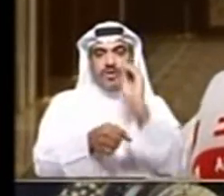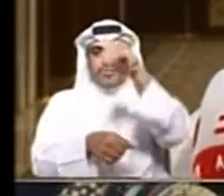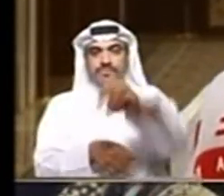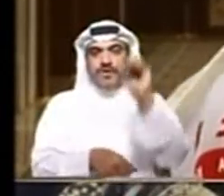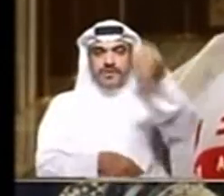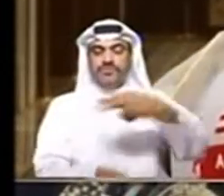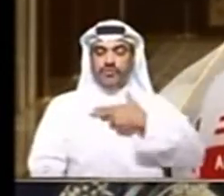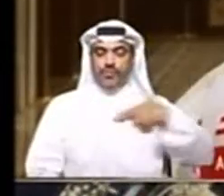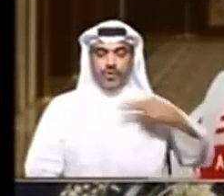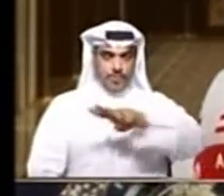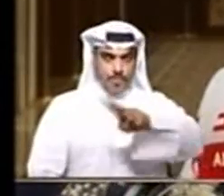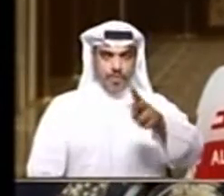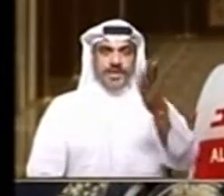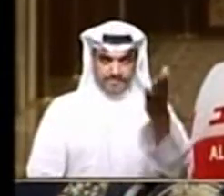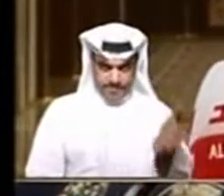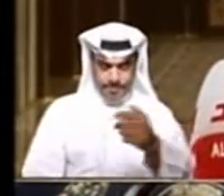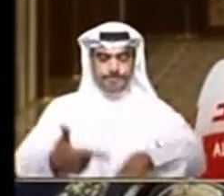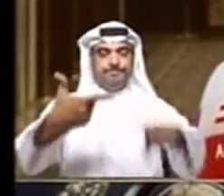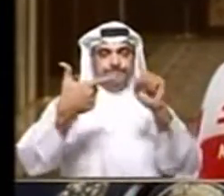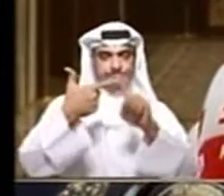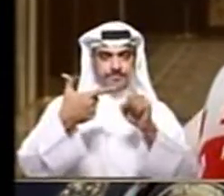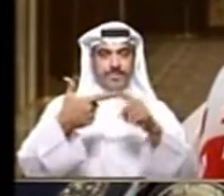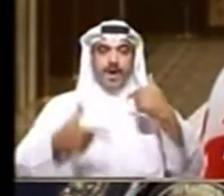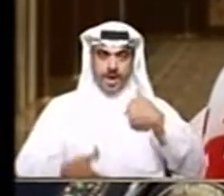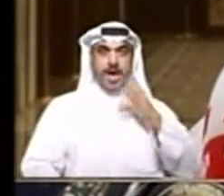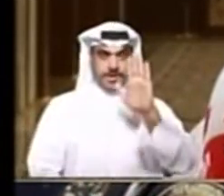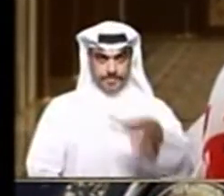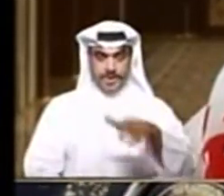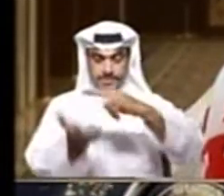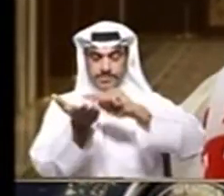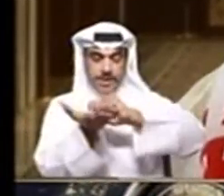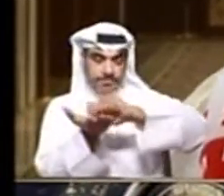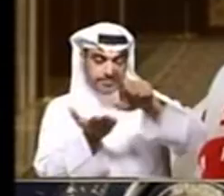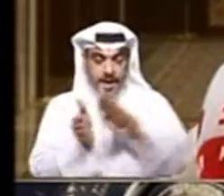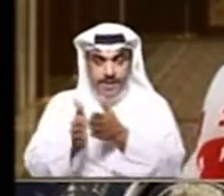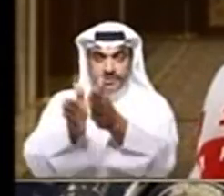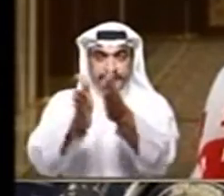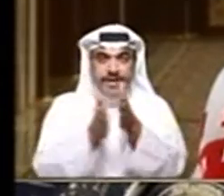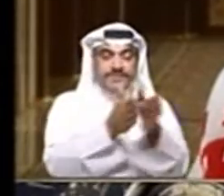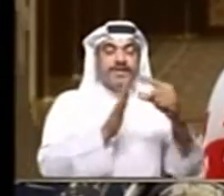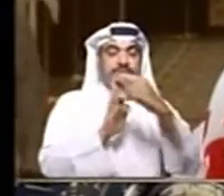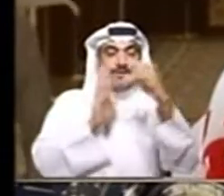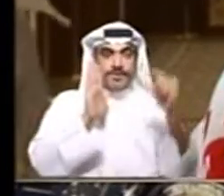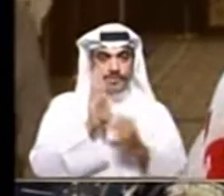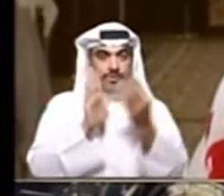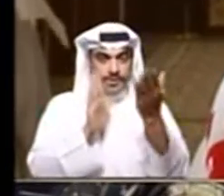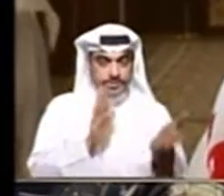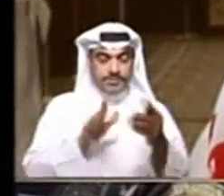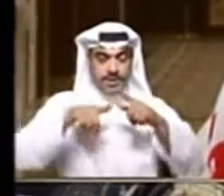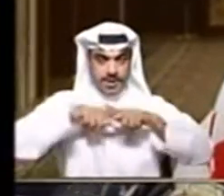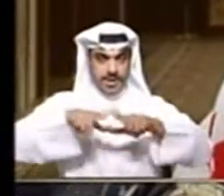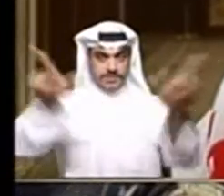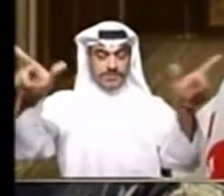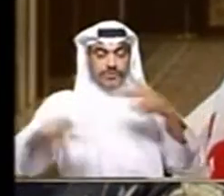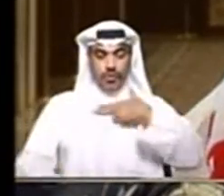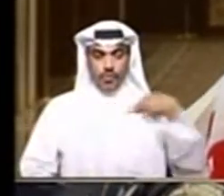التوظيف وغيره. طبعا أنا راح حضرت تبعت الإجراءات اللائحية وفق حسب تصريحات الحكومة وما